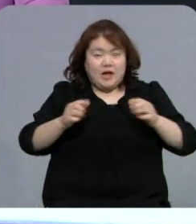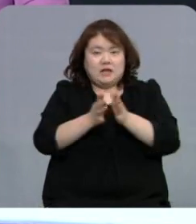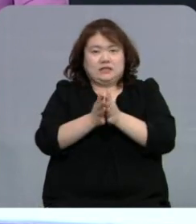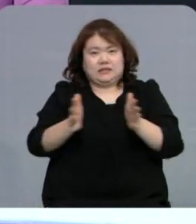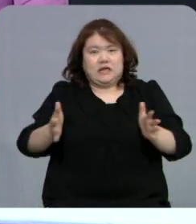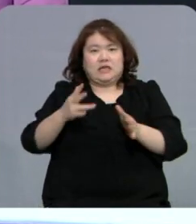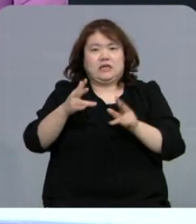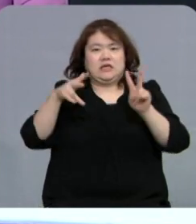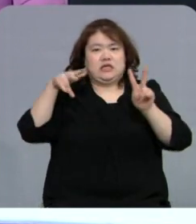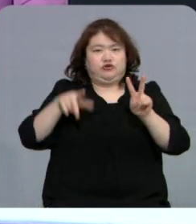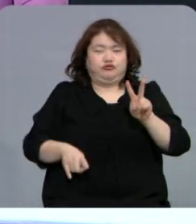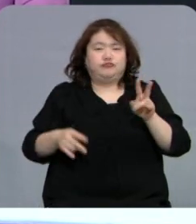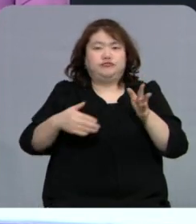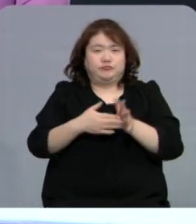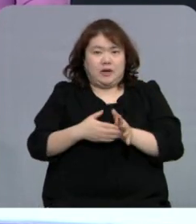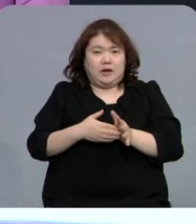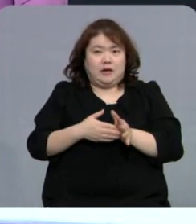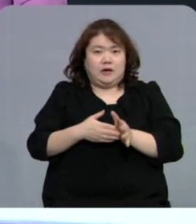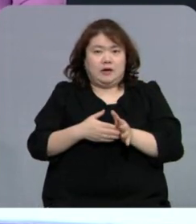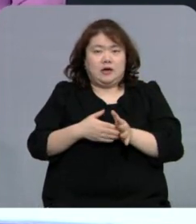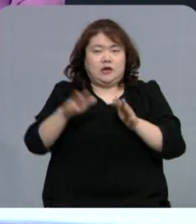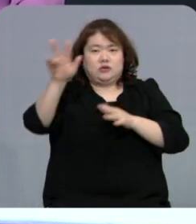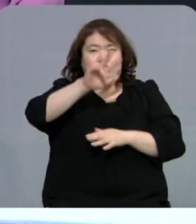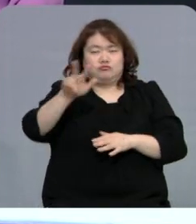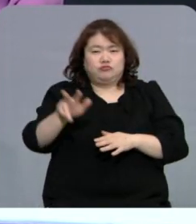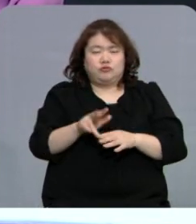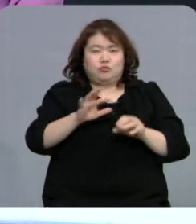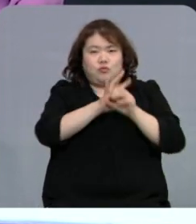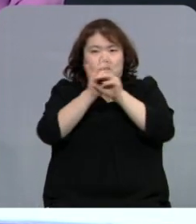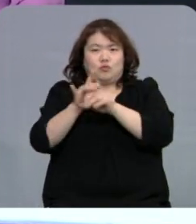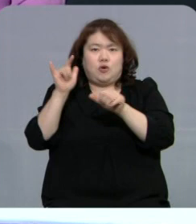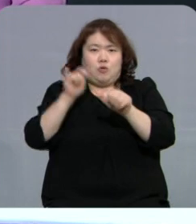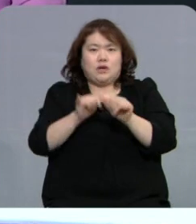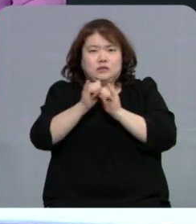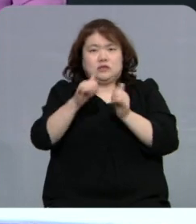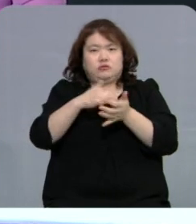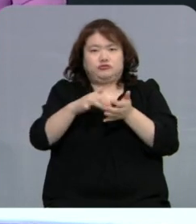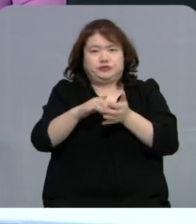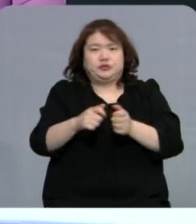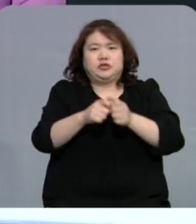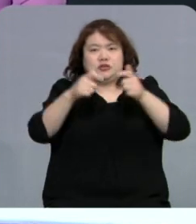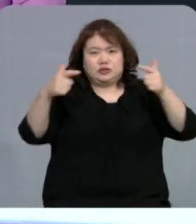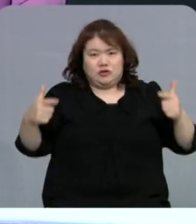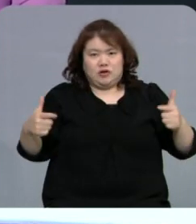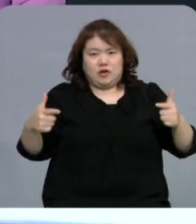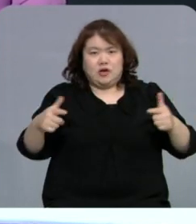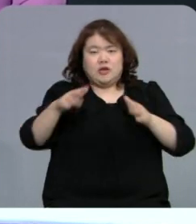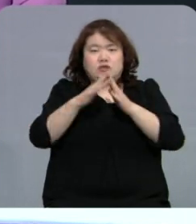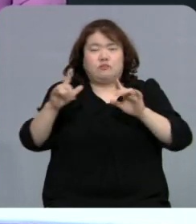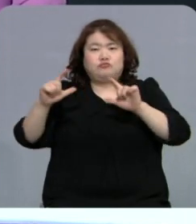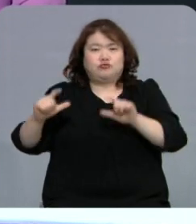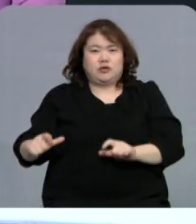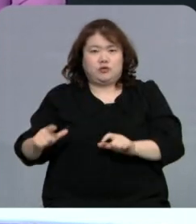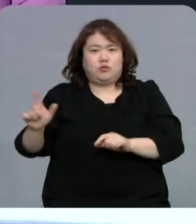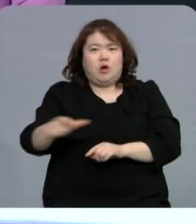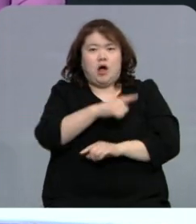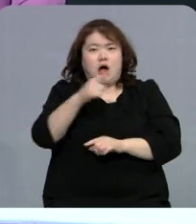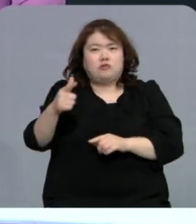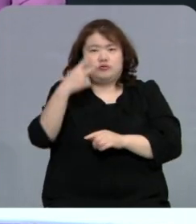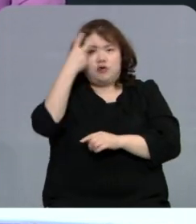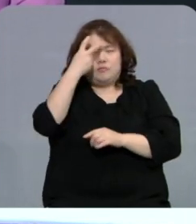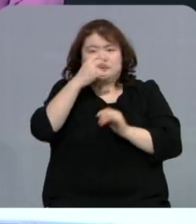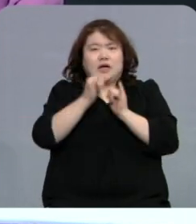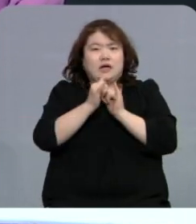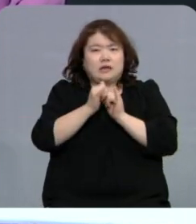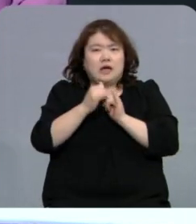지 이제 2주가 지났습니다. 전국적으로 코로나19 확진자가 증가세를 보이면서 전북 지역에서도 하루 검사자